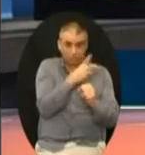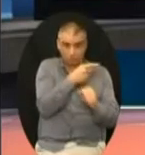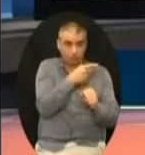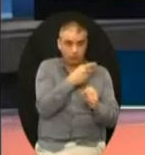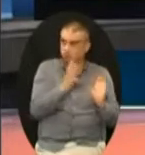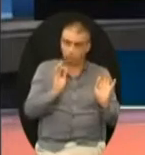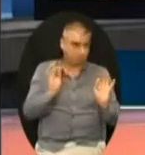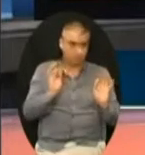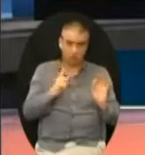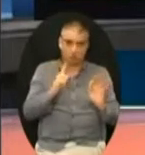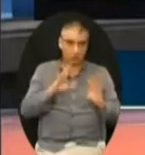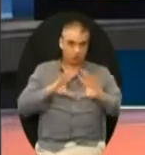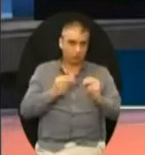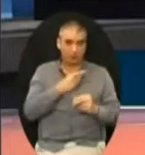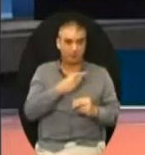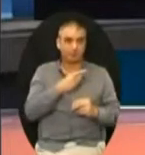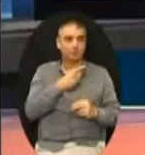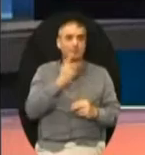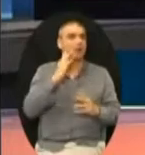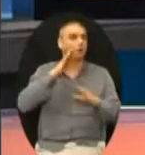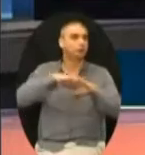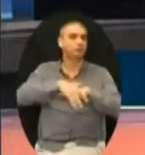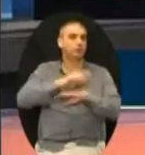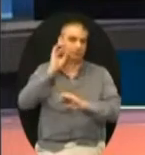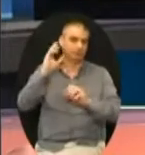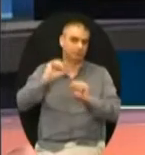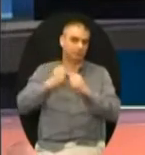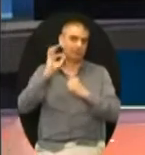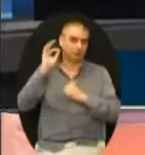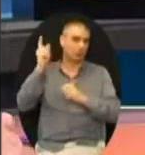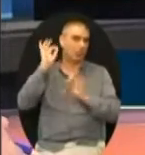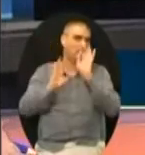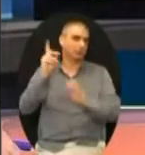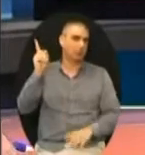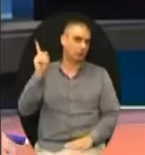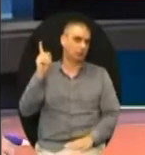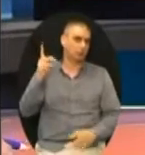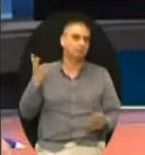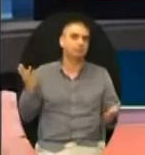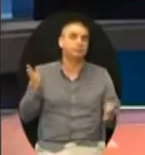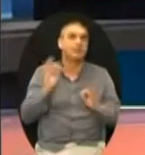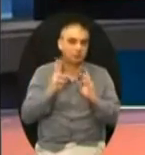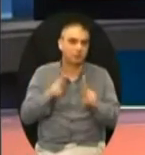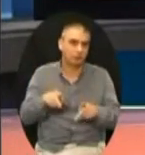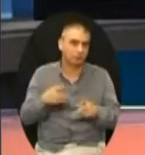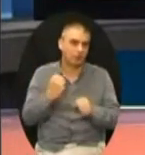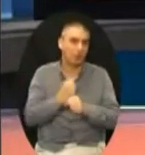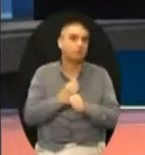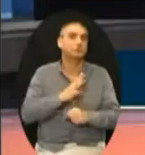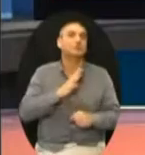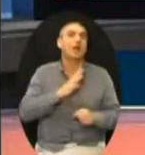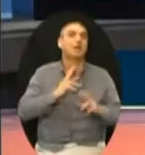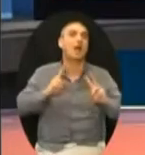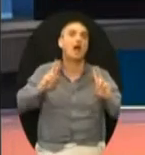שהוא לגמרי לא שלם איתו, זה ההשפעה המזיקה של ההסתות האלה. כך שהנה ההסתות כן יש בהם כדי לייצר